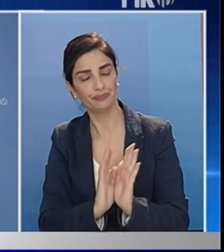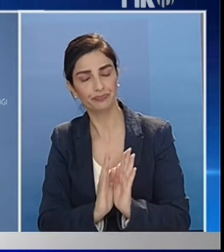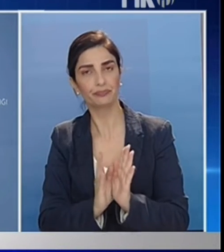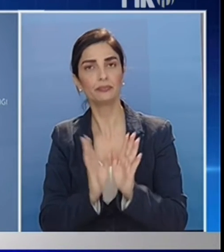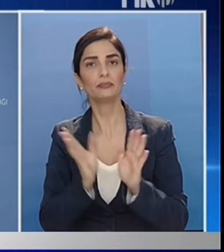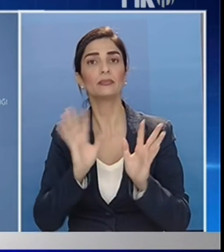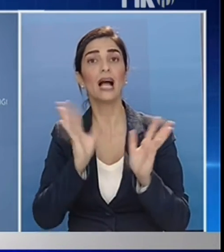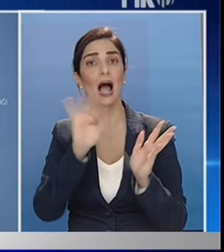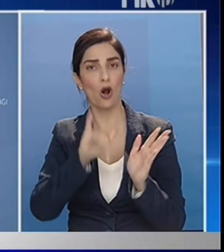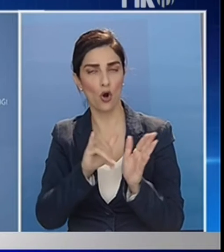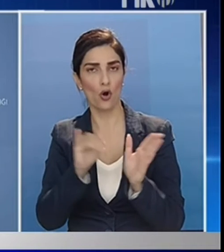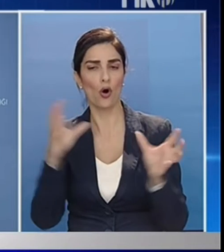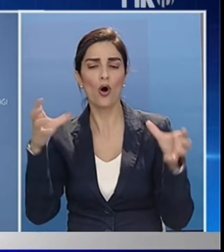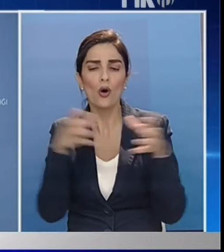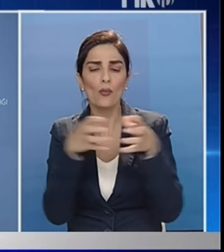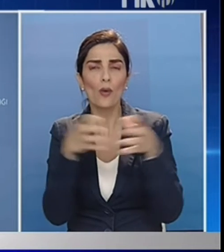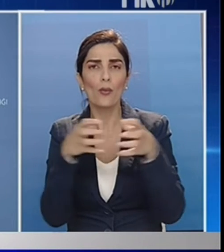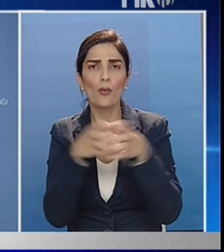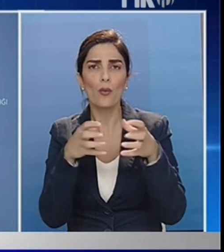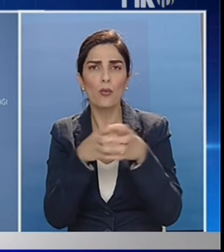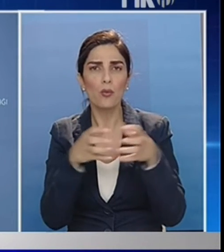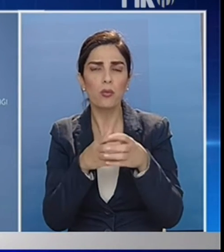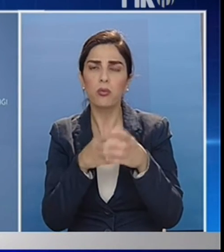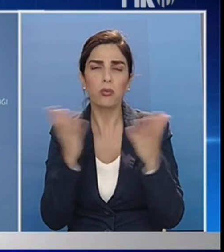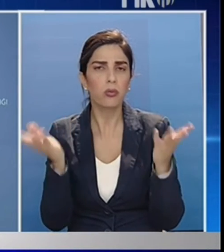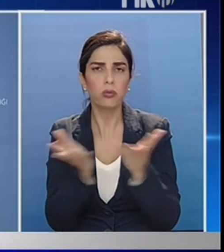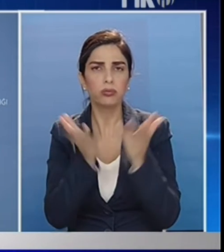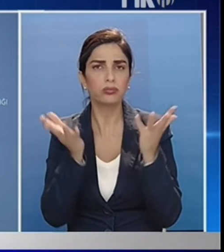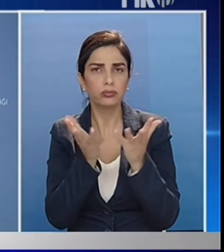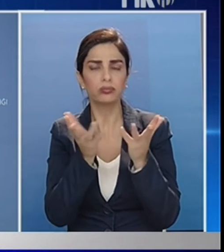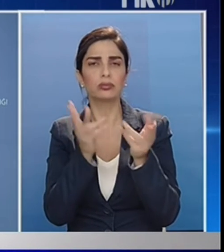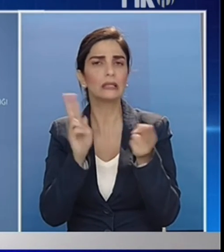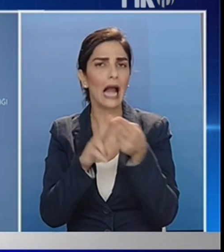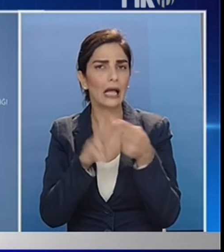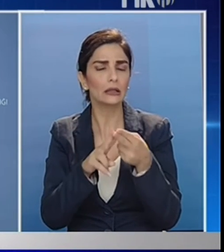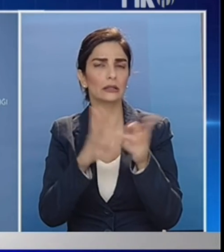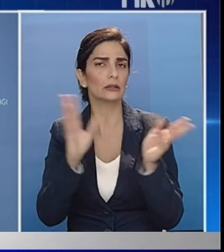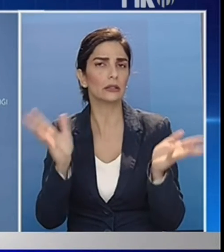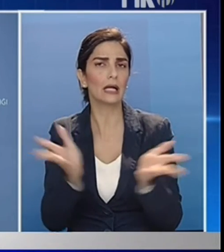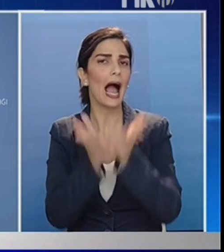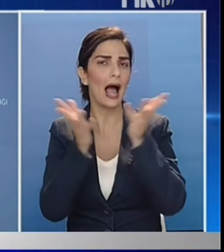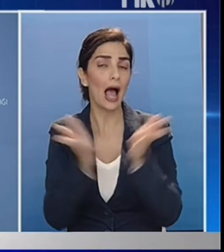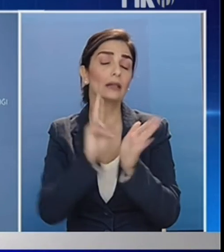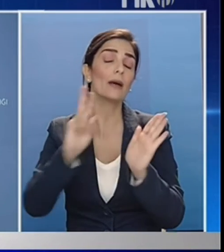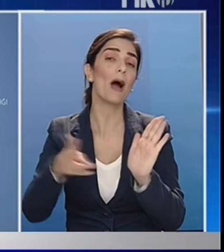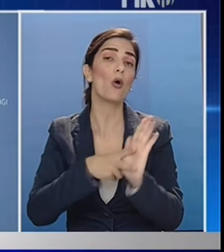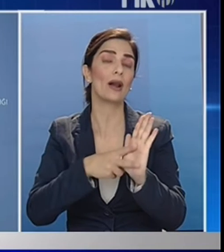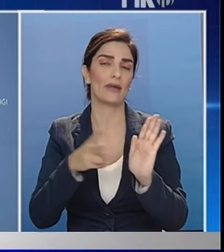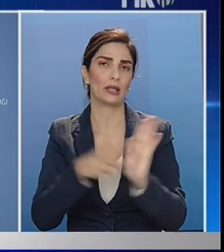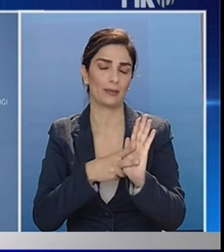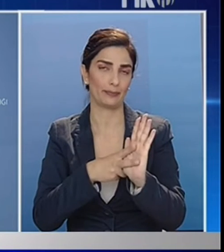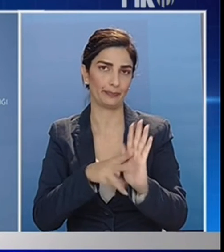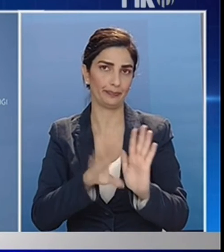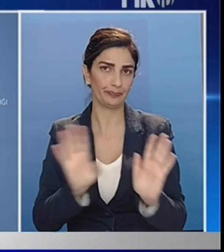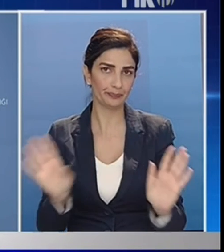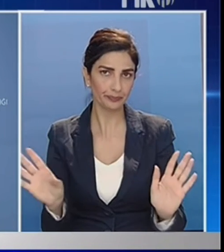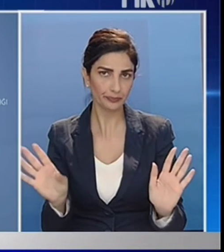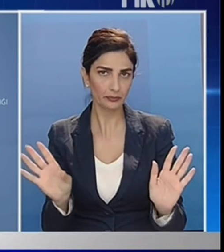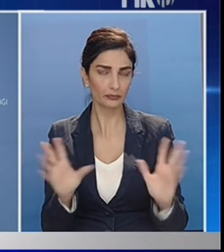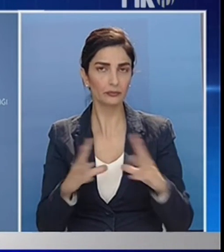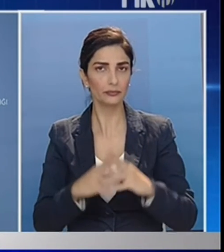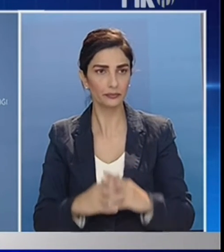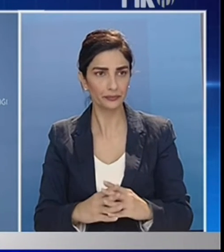Απαγόρευση συναθρήσεων, δημόσιων ή κοινωνικών εκδηλώσεων, ανεξαρτήτως χώρου ιδιωτικού ή δημόσιου, εσωτερικού ή εξωτερικού.